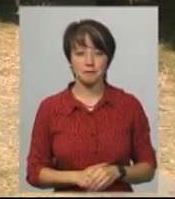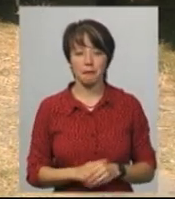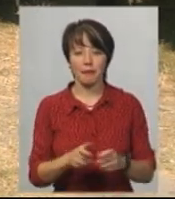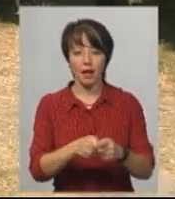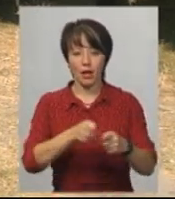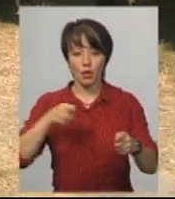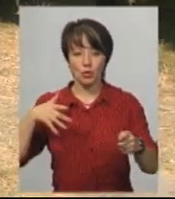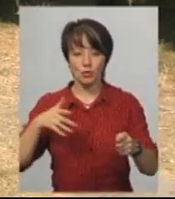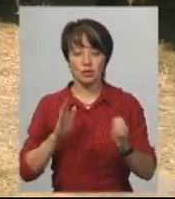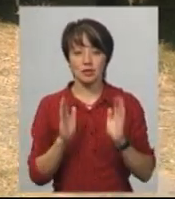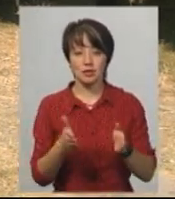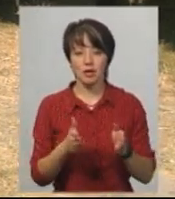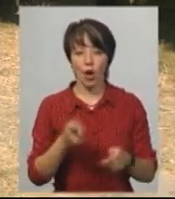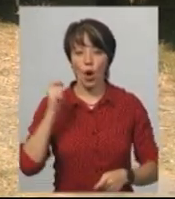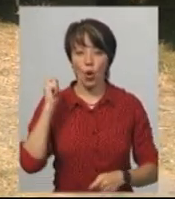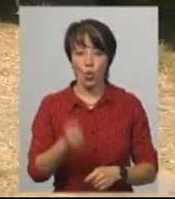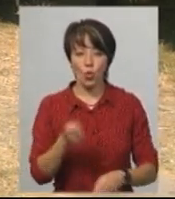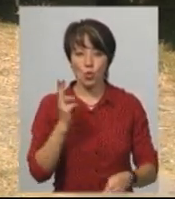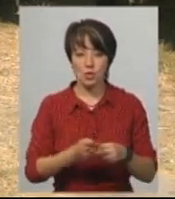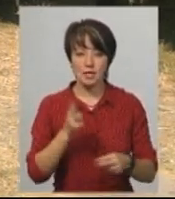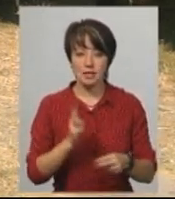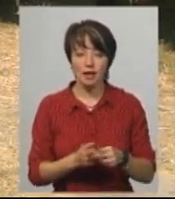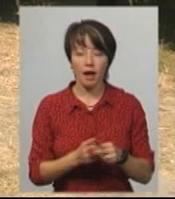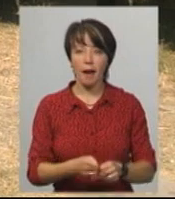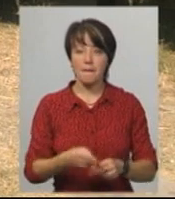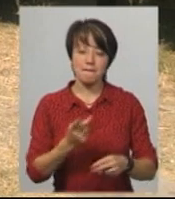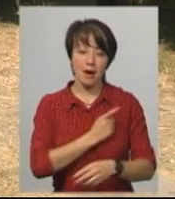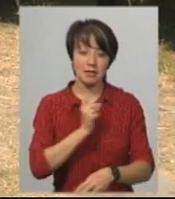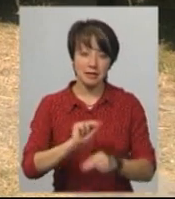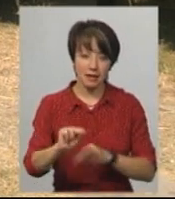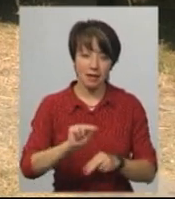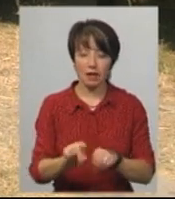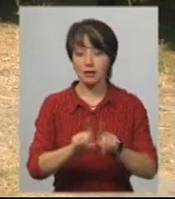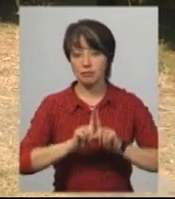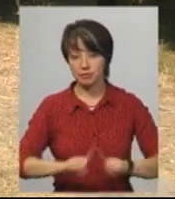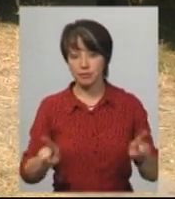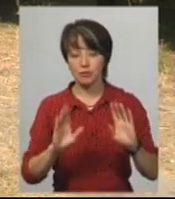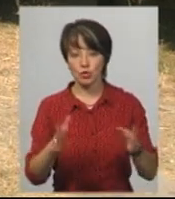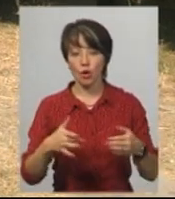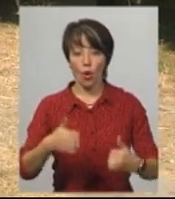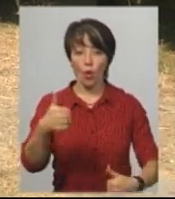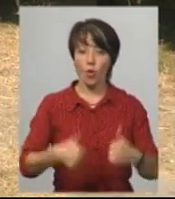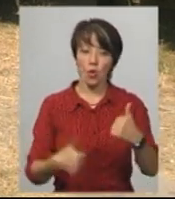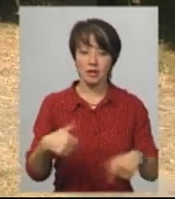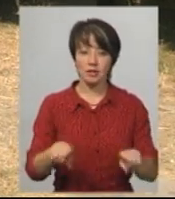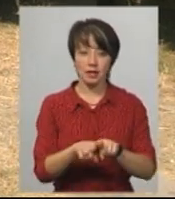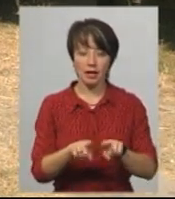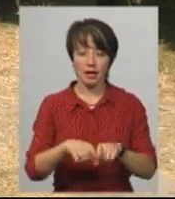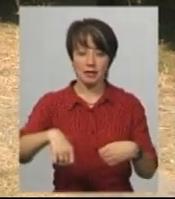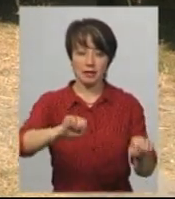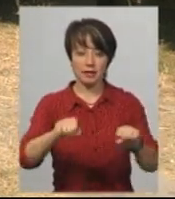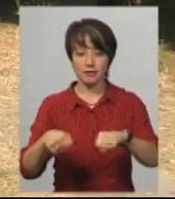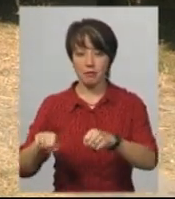лучний тир, буде кузня, різні майстер-класи, родзинкою стане гонка на таких